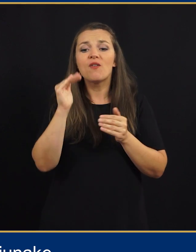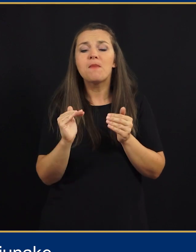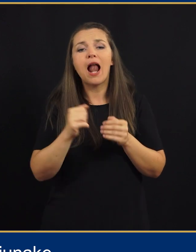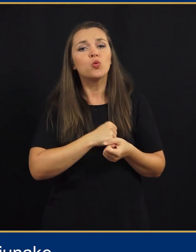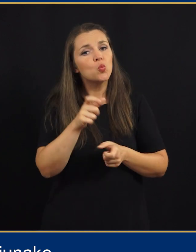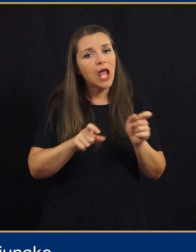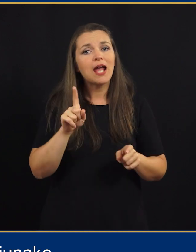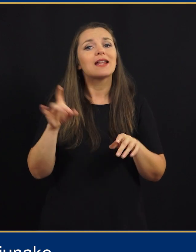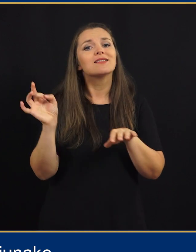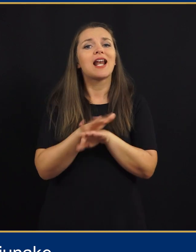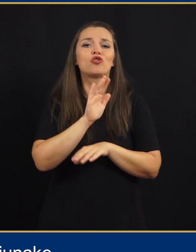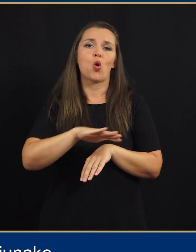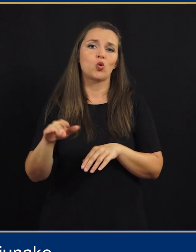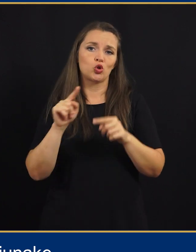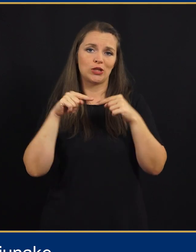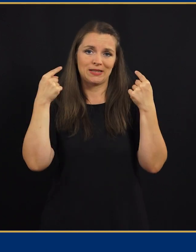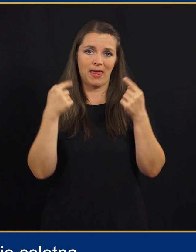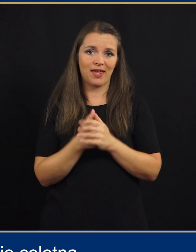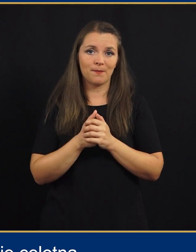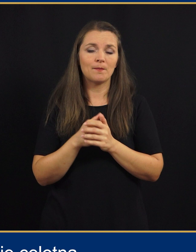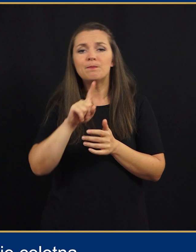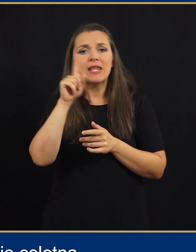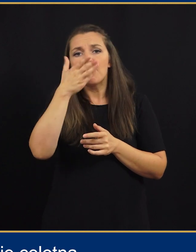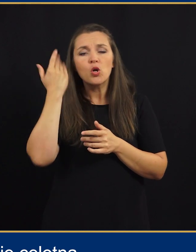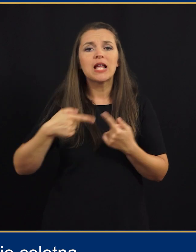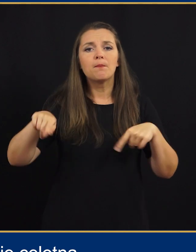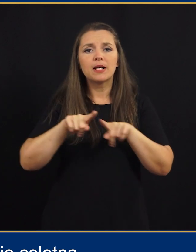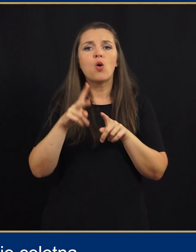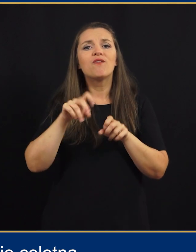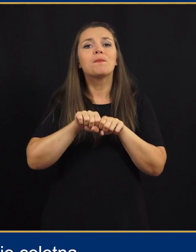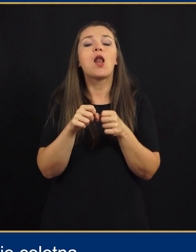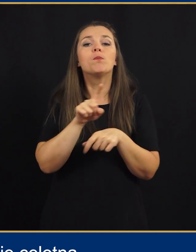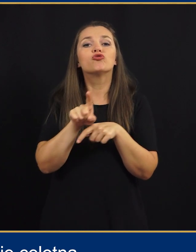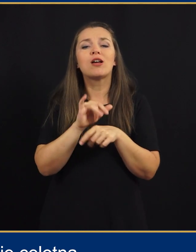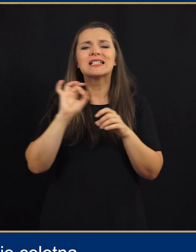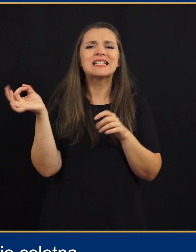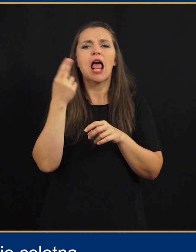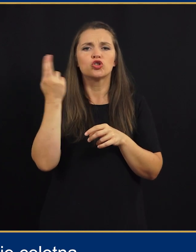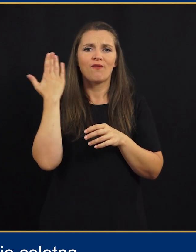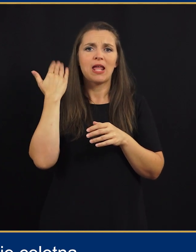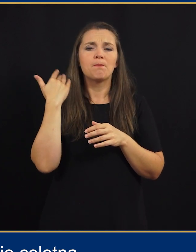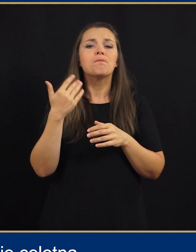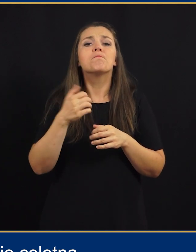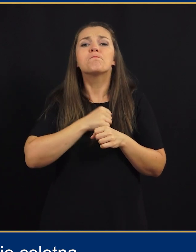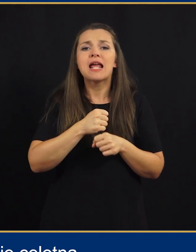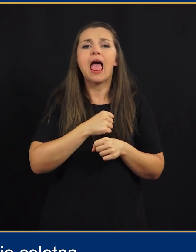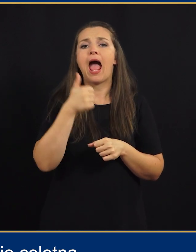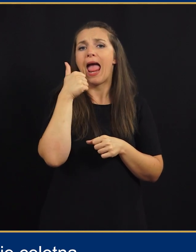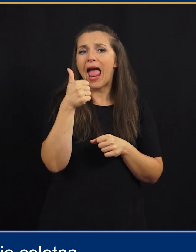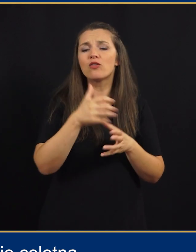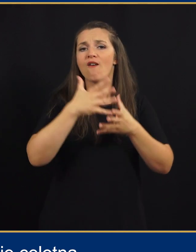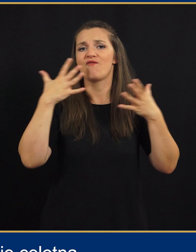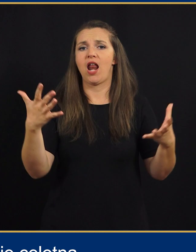junake in srečen otroški smeh. Ne pozabimo, v prelomnih časih je celotna Slovenija bila z